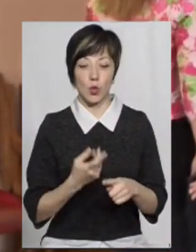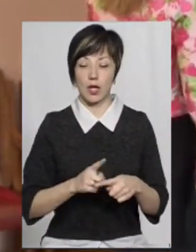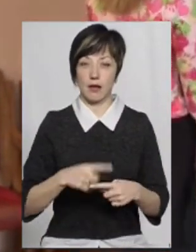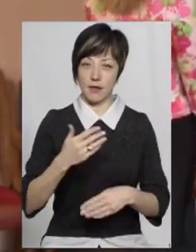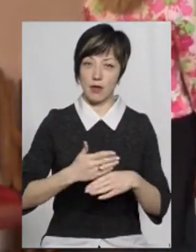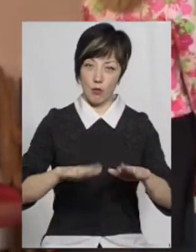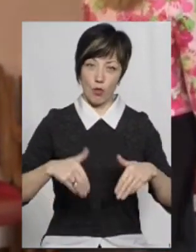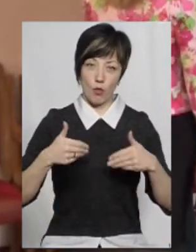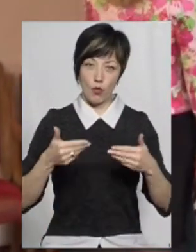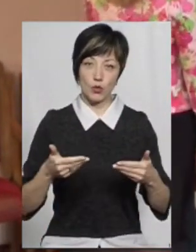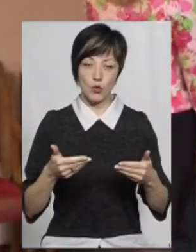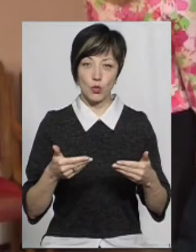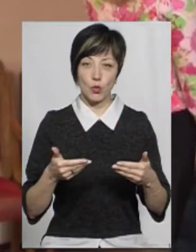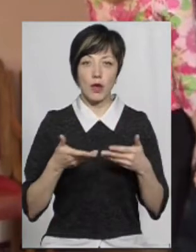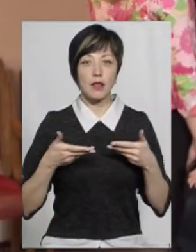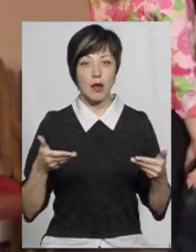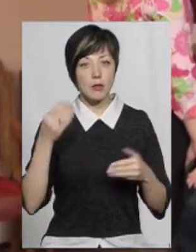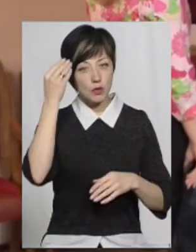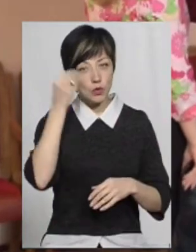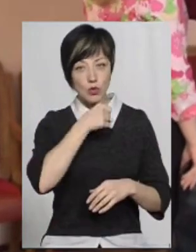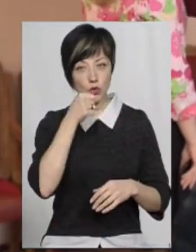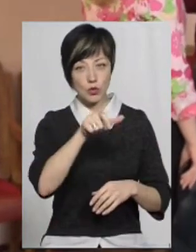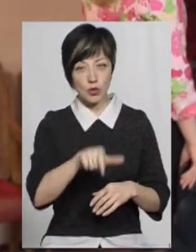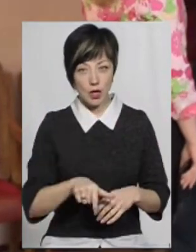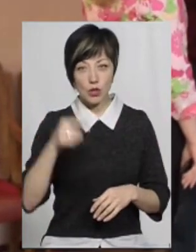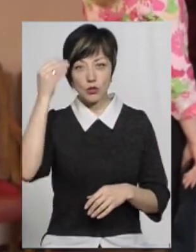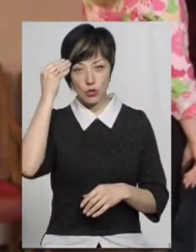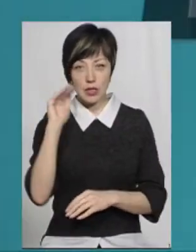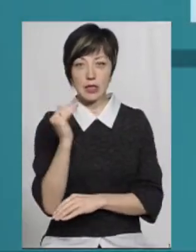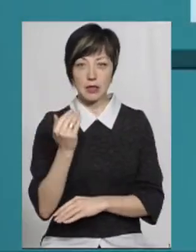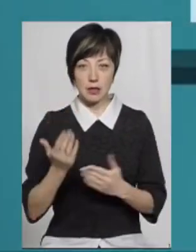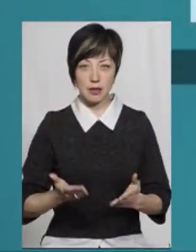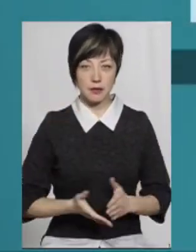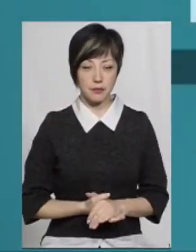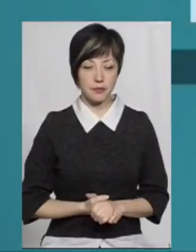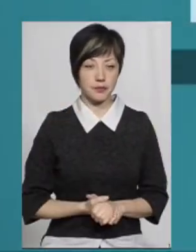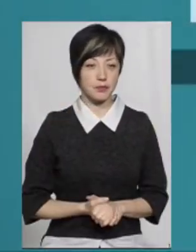вистава пропонує нам не тільки точку зору дорослої людини, а точку зору дитини.